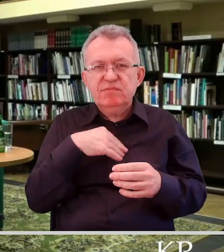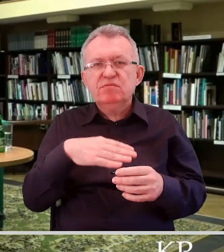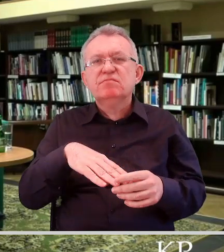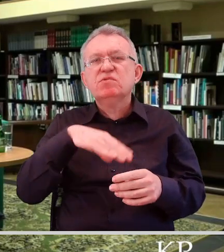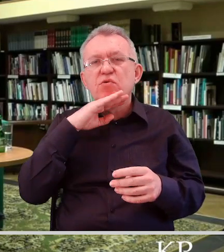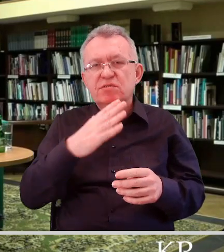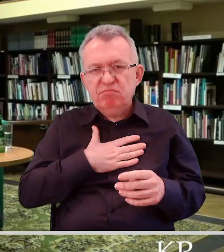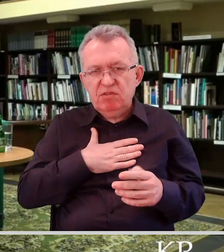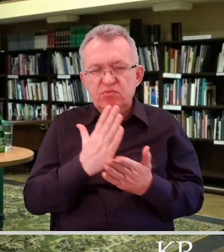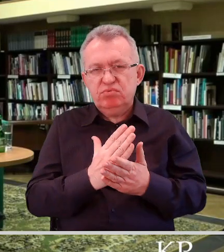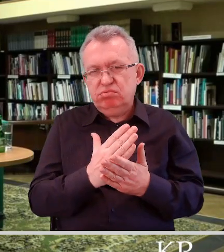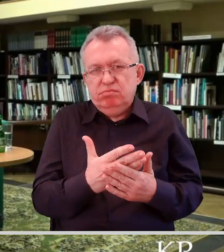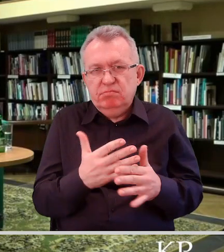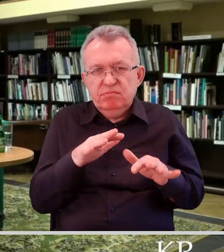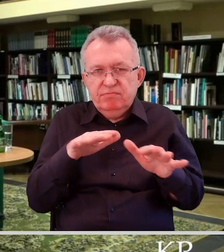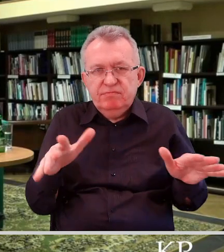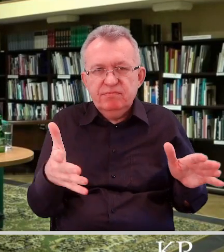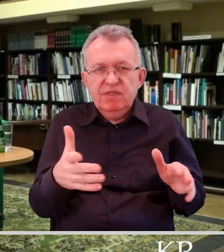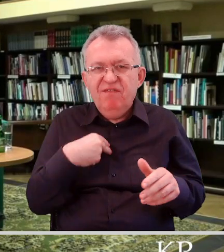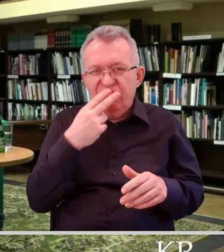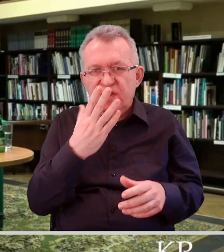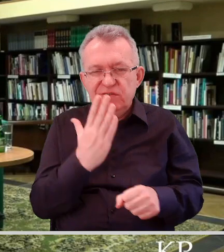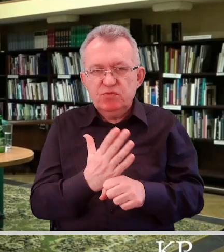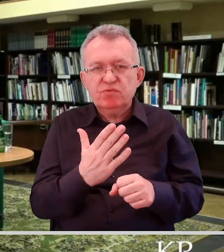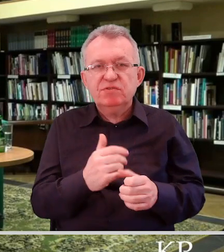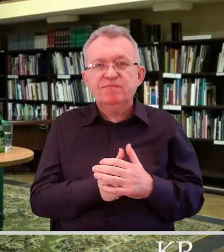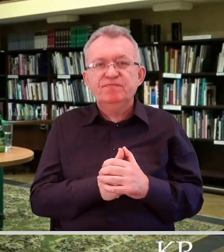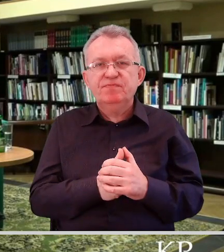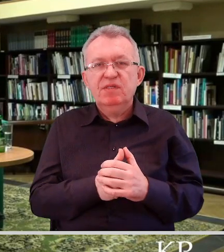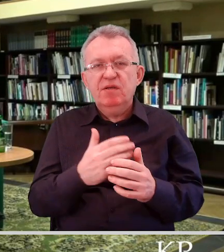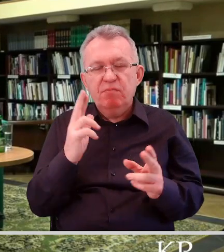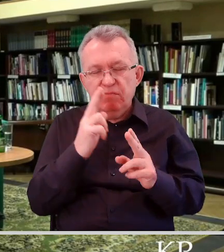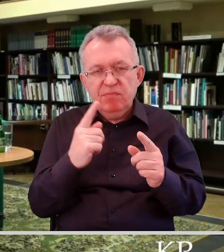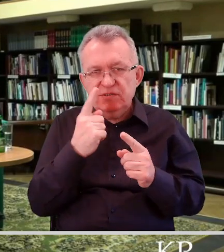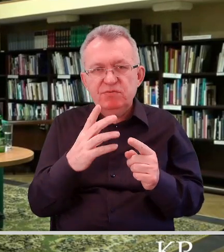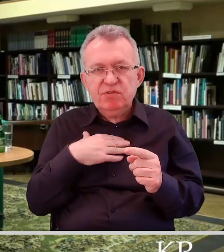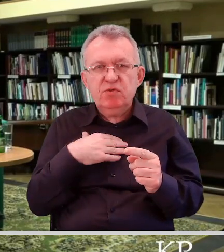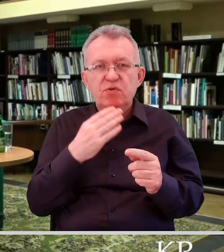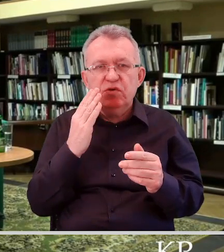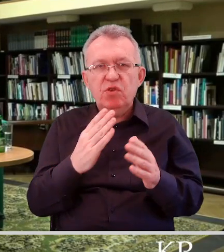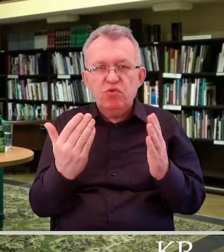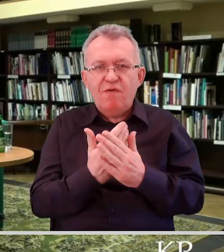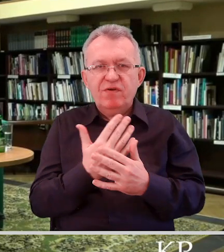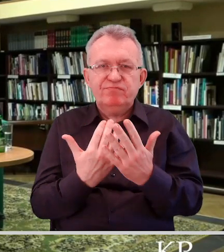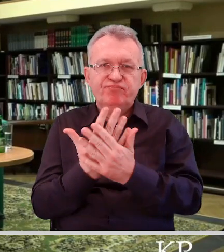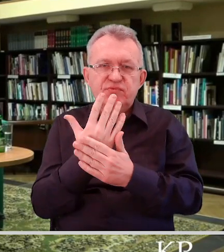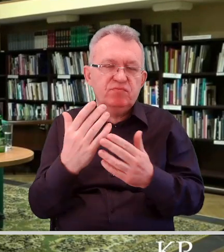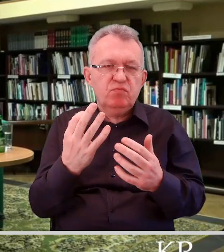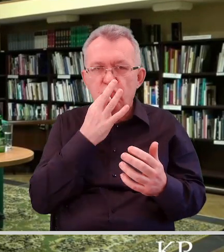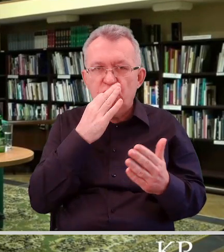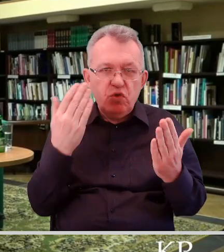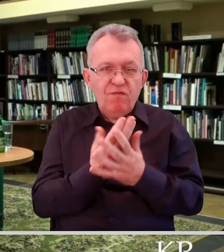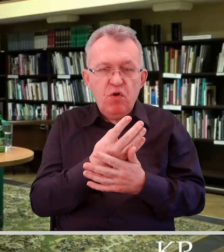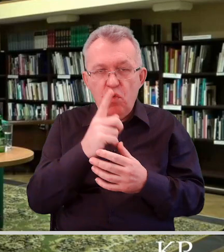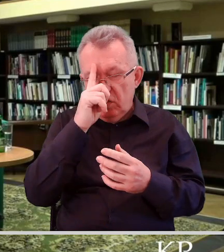przesyceni po prostu rzeczami i że to widać. I mam wrażenie, że wyrasta nowe pokolenie w tej chwili ludzi,